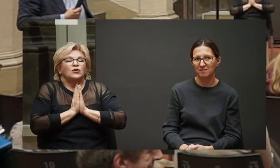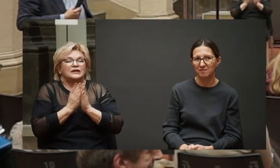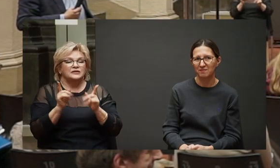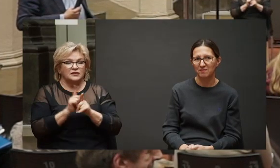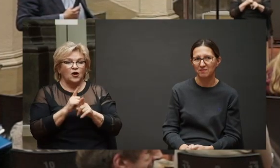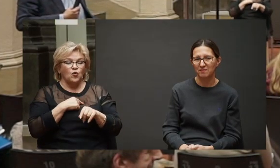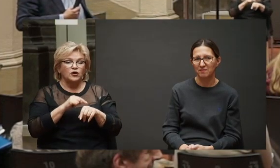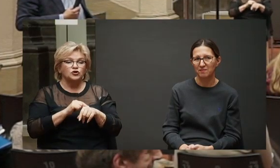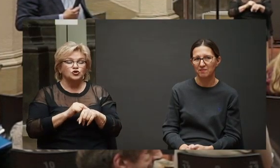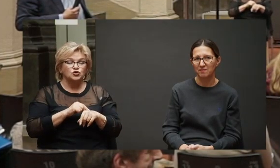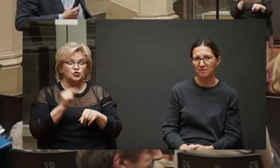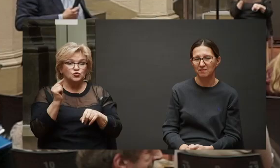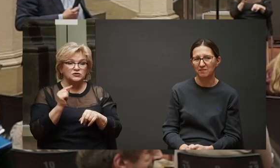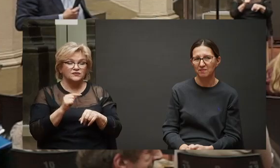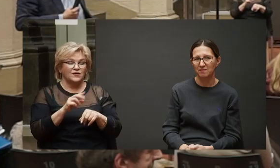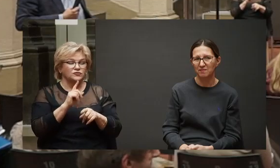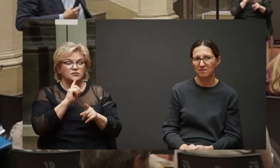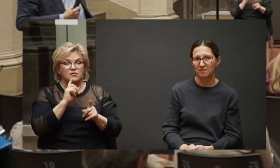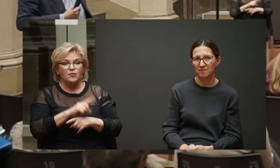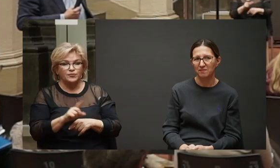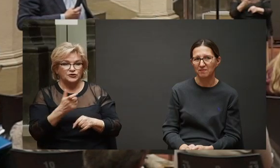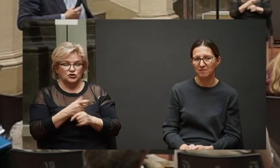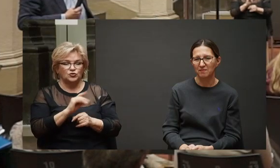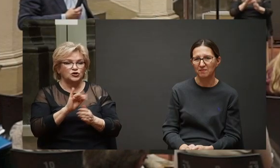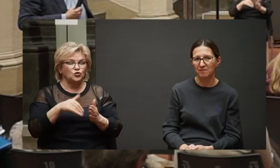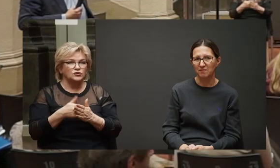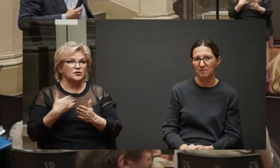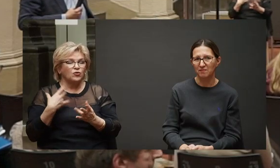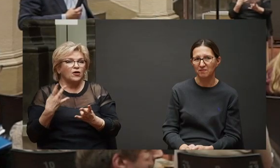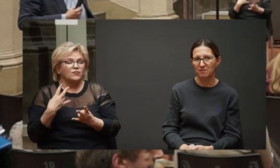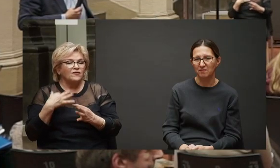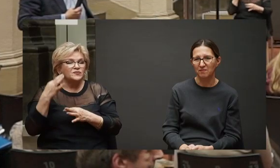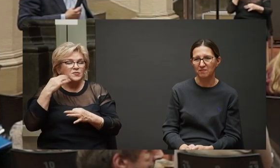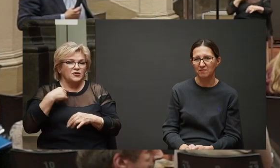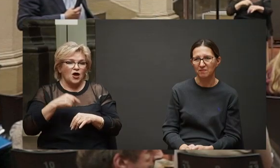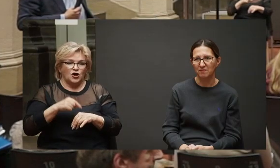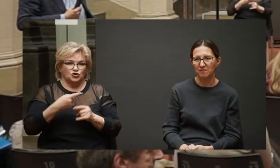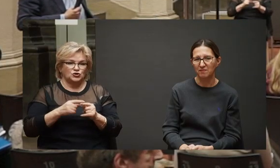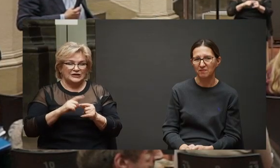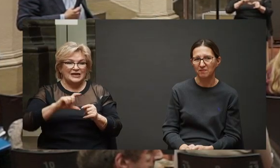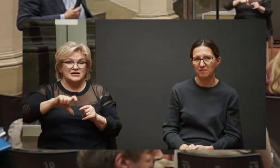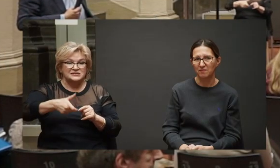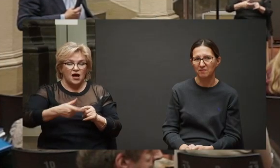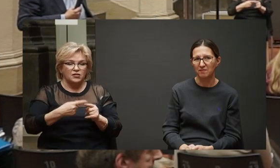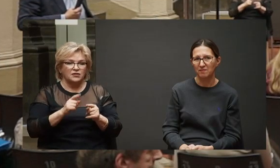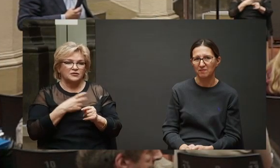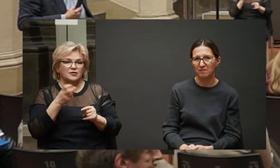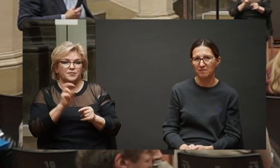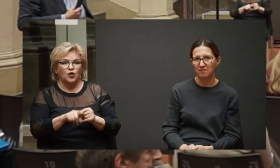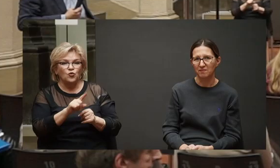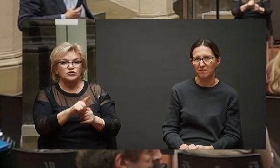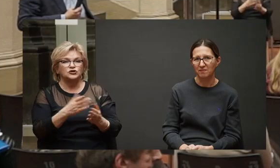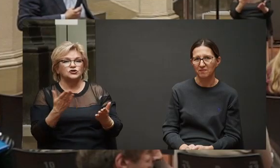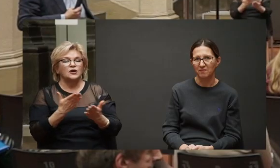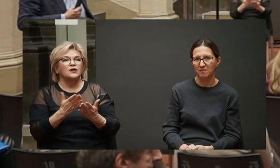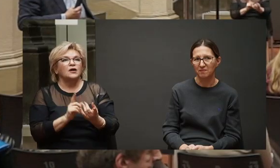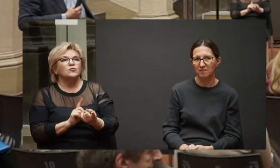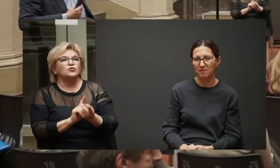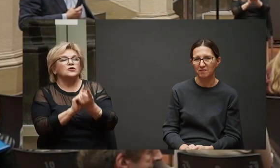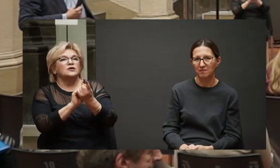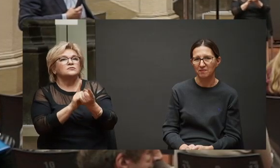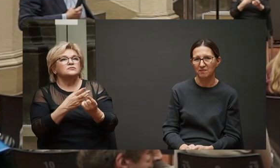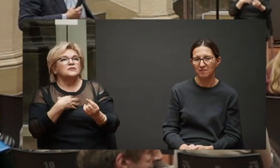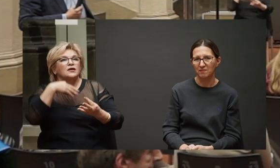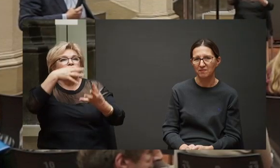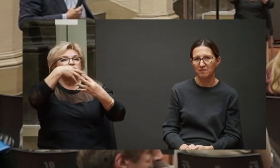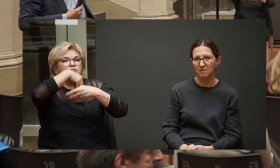чувство необычное очень было. Я до сих пор вспоминаю эти ощущения, и этот зал, ты приходишь, что это какой-то трепет внутри, и ты